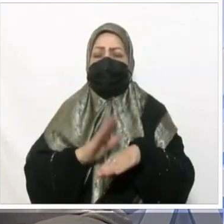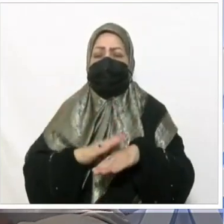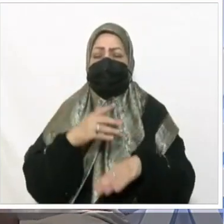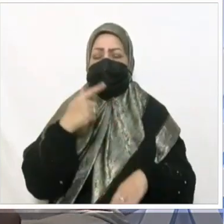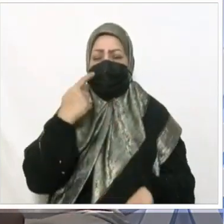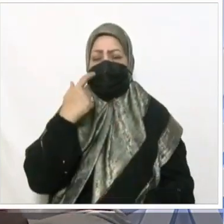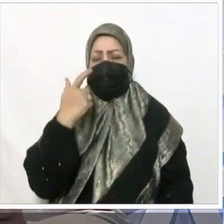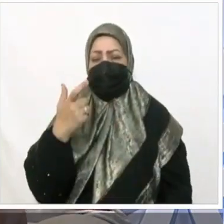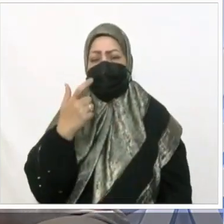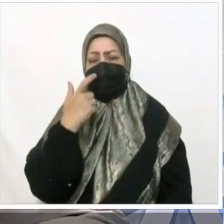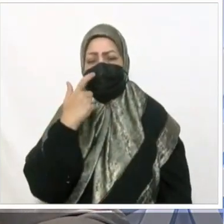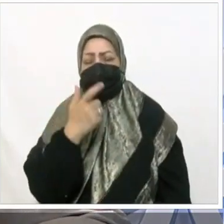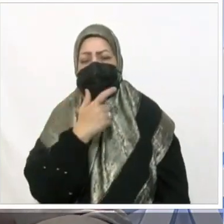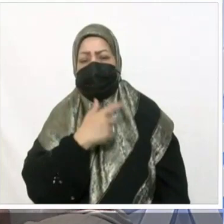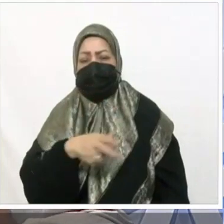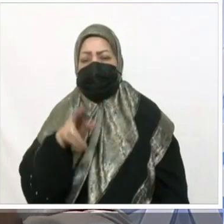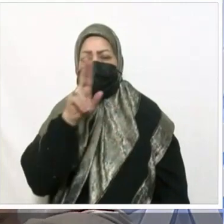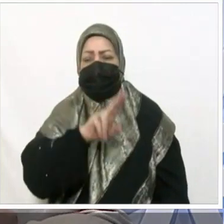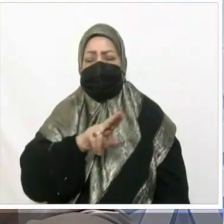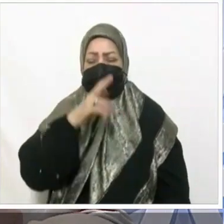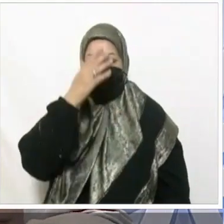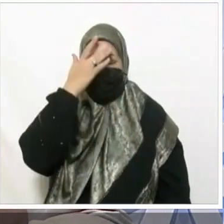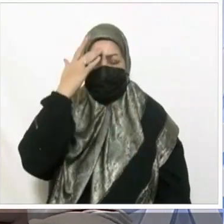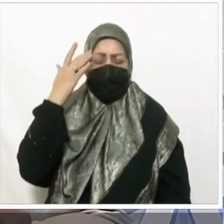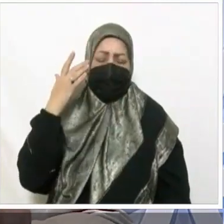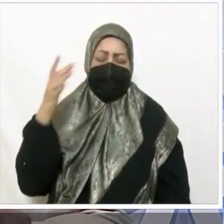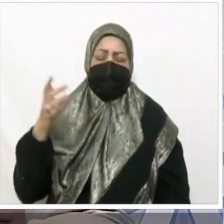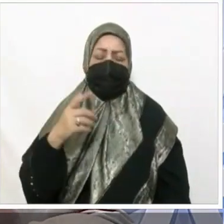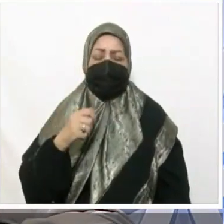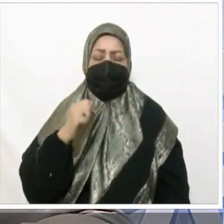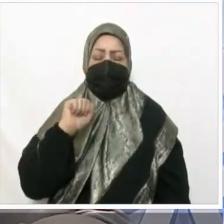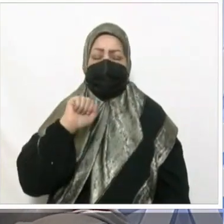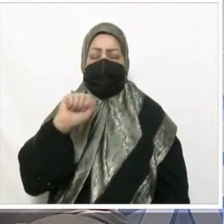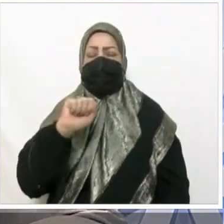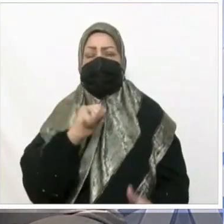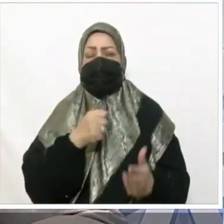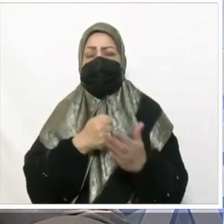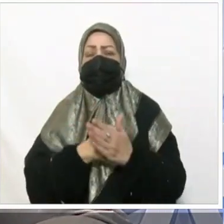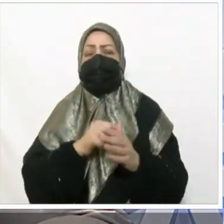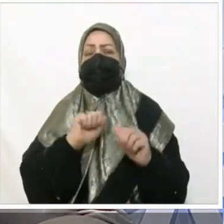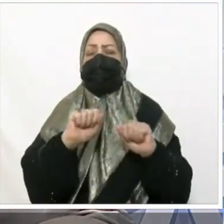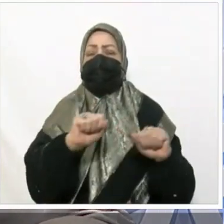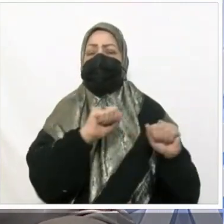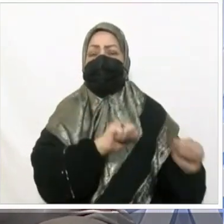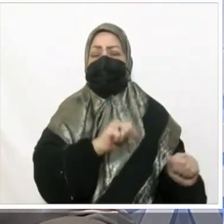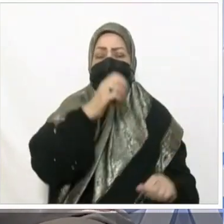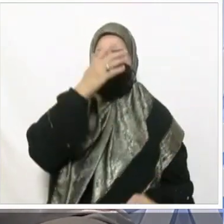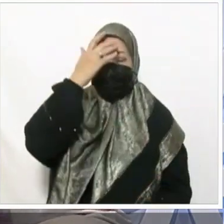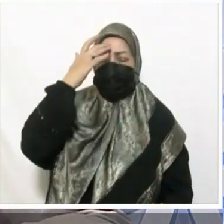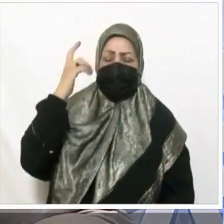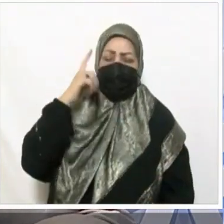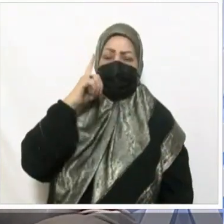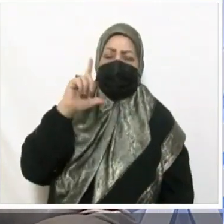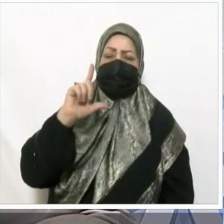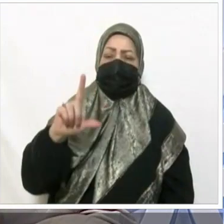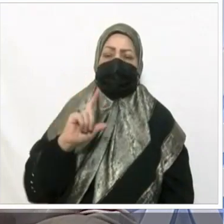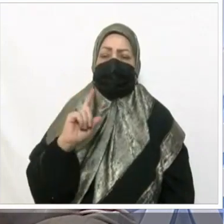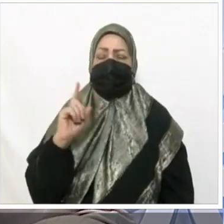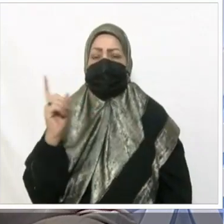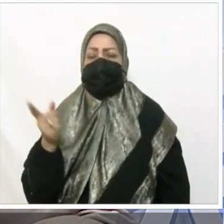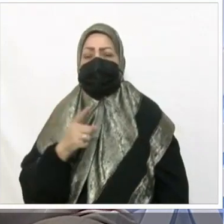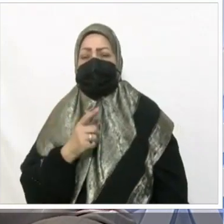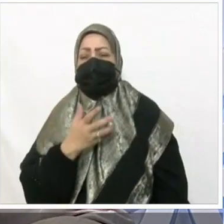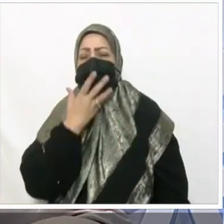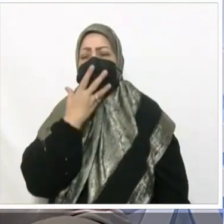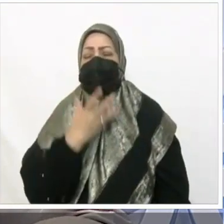يصلي بالناس معناه أهل للفتوى. عندنا إمام للأوقات قراءته جيدة ويعرف أحكام